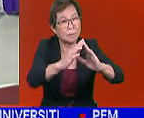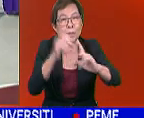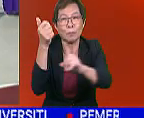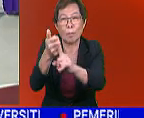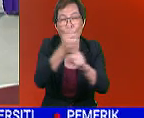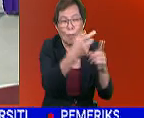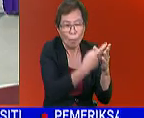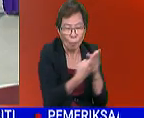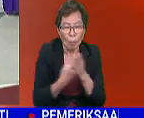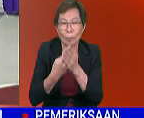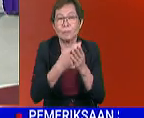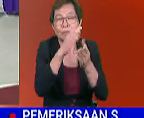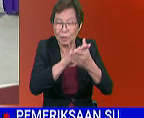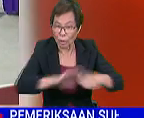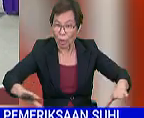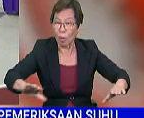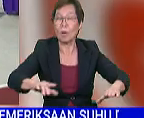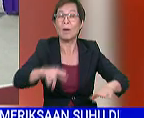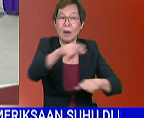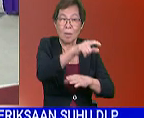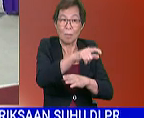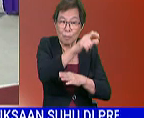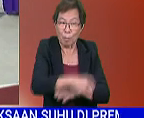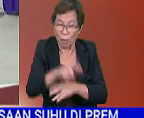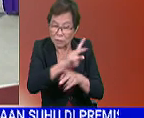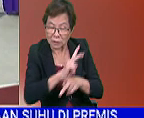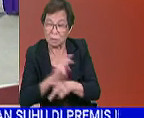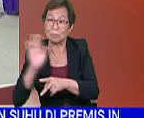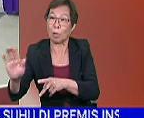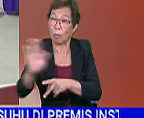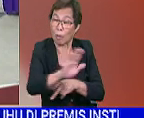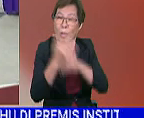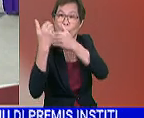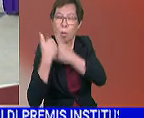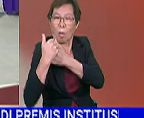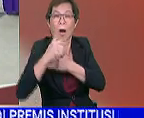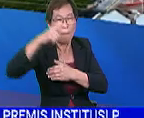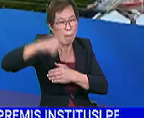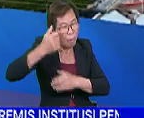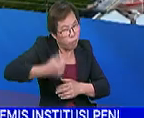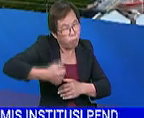keselamatan dan kerjasama antara penduduk jagaan masing-masing hendaklah diutamakan